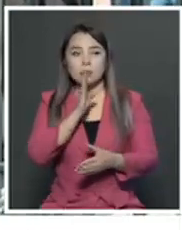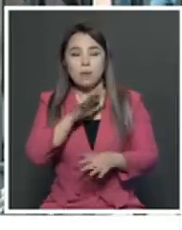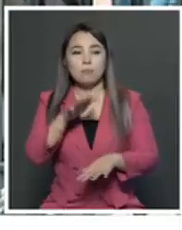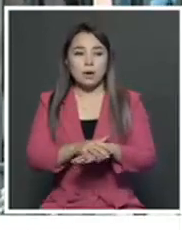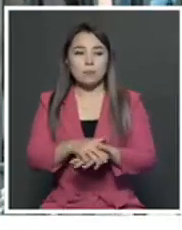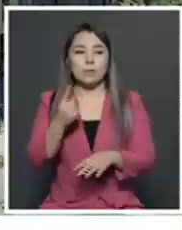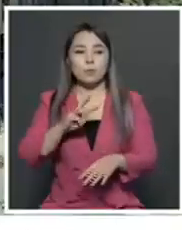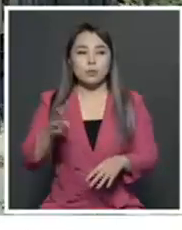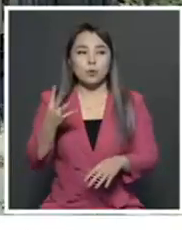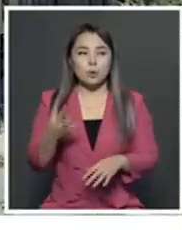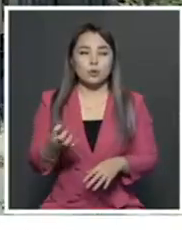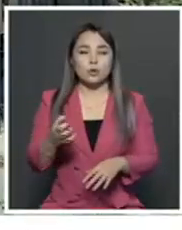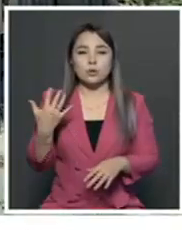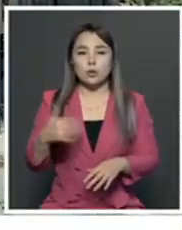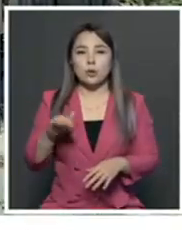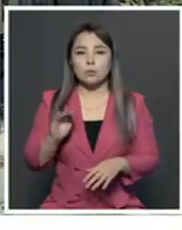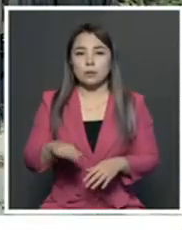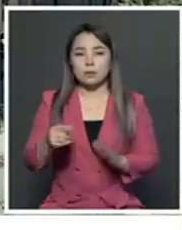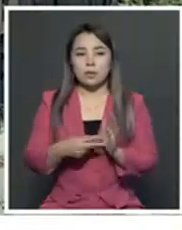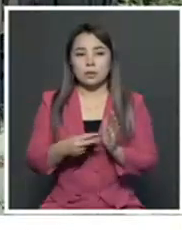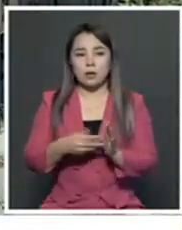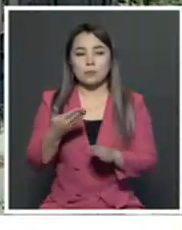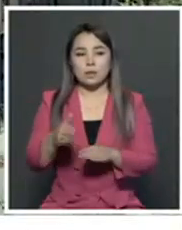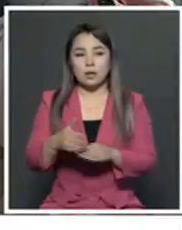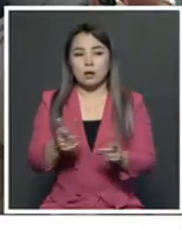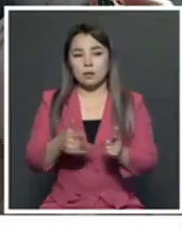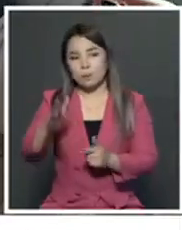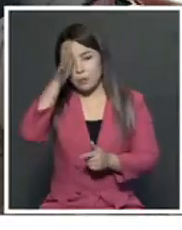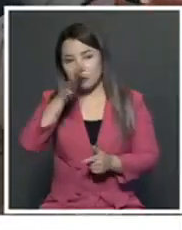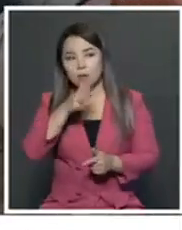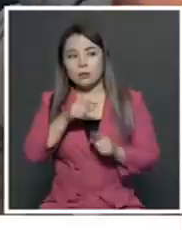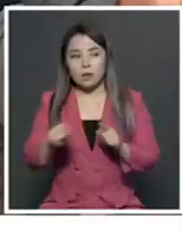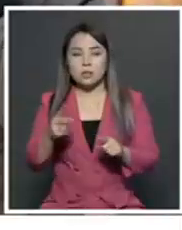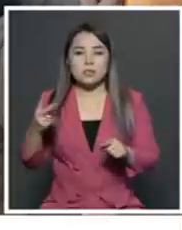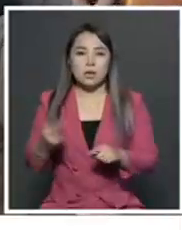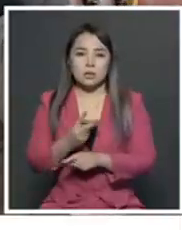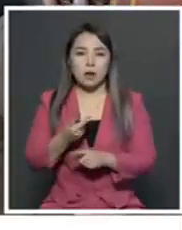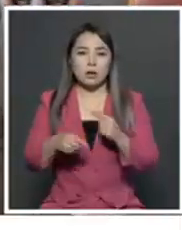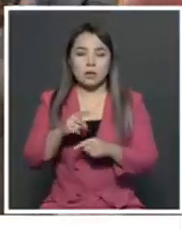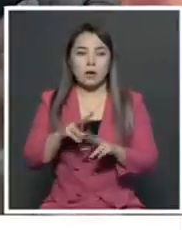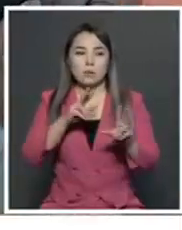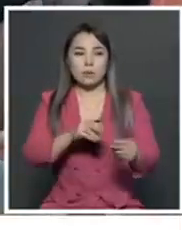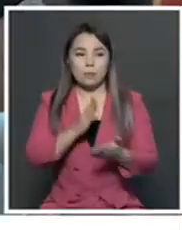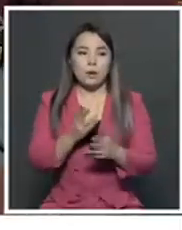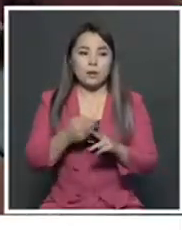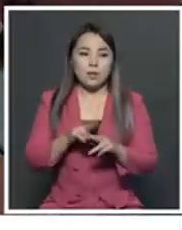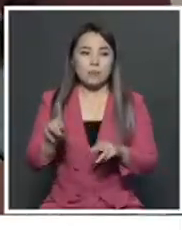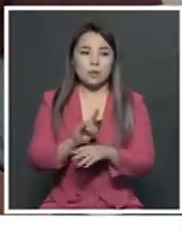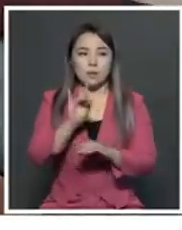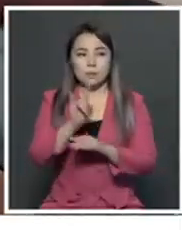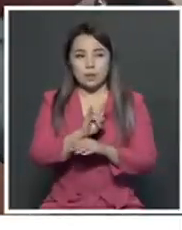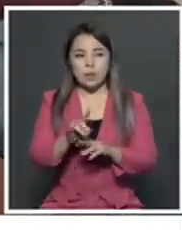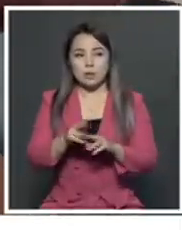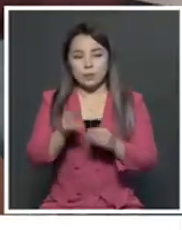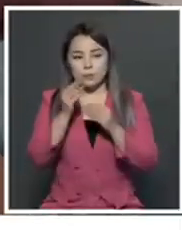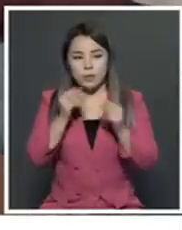банктен 1 450 000 теңге несие рәсімдейді. Сөйтіп, 5 айдан соң бұл сома 2 есе болып қайтады деп сендірген. Алаяқтар сол күйі